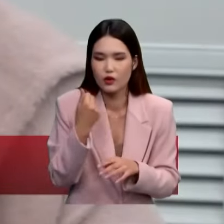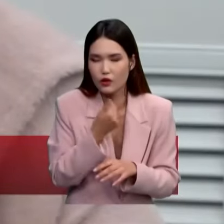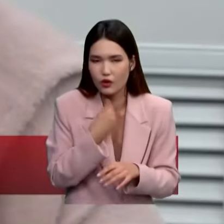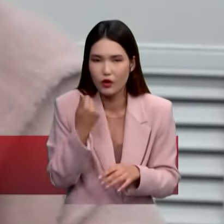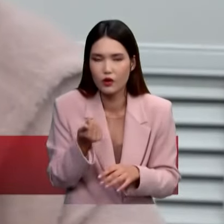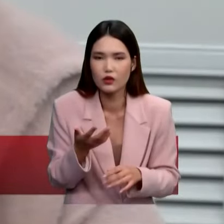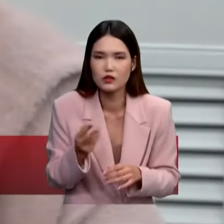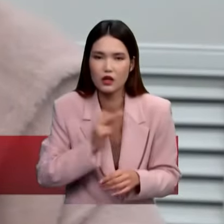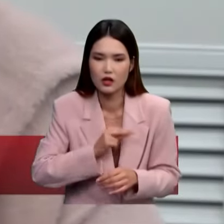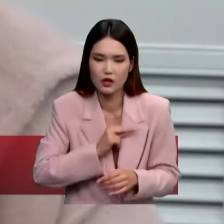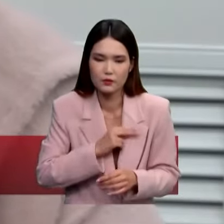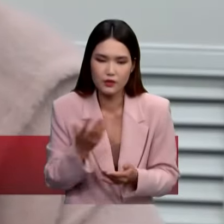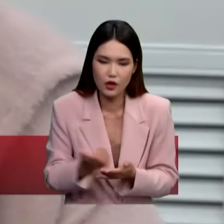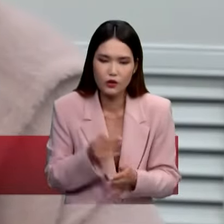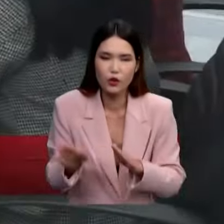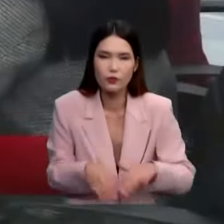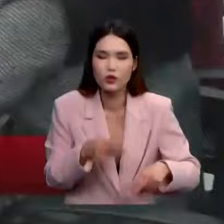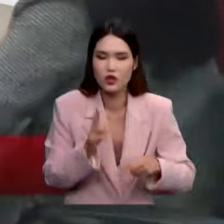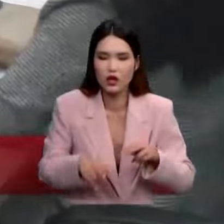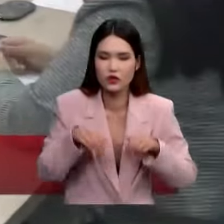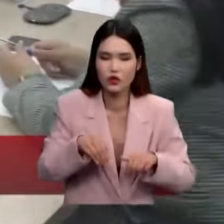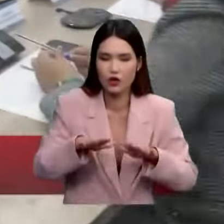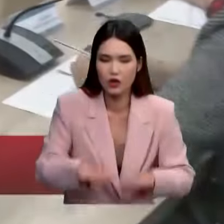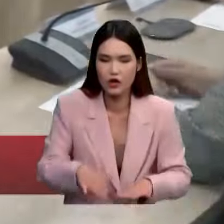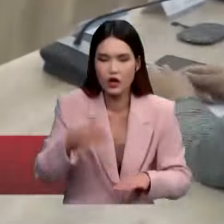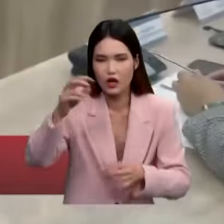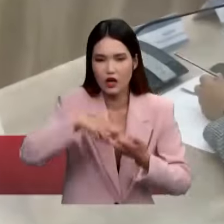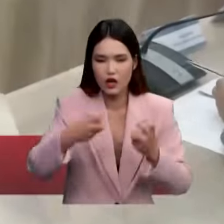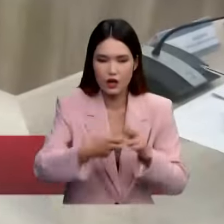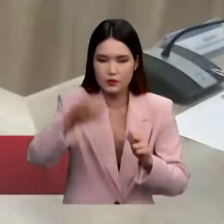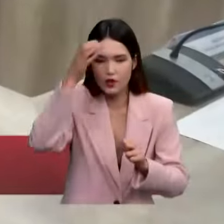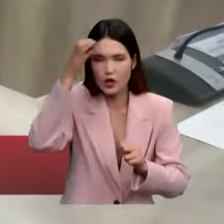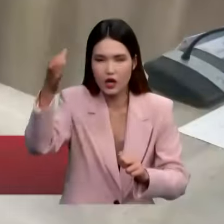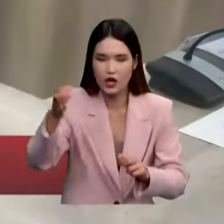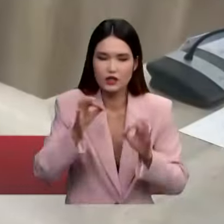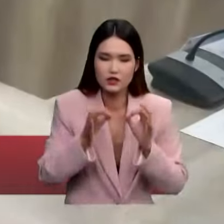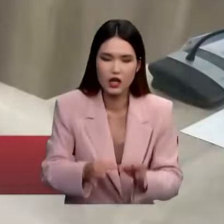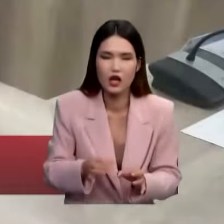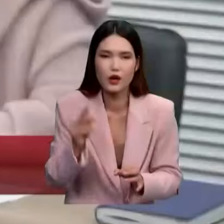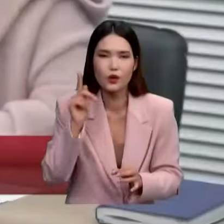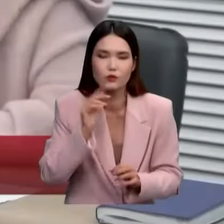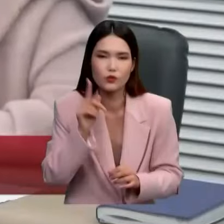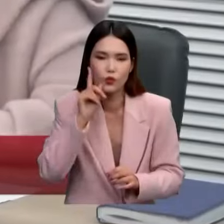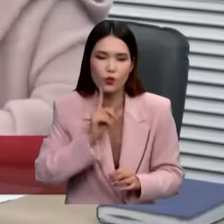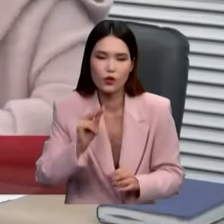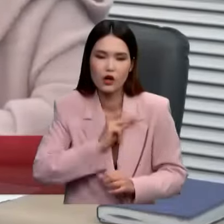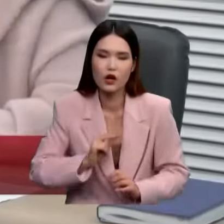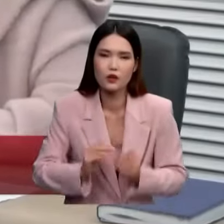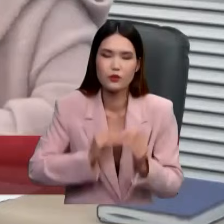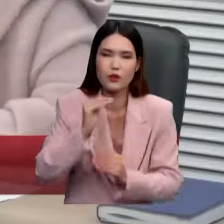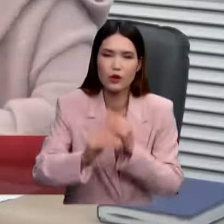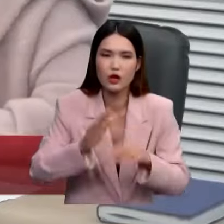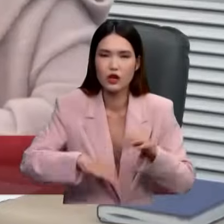бы отработал после окончания учебного. Говорят в управлении образования и о низком престиже рабочих специальностей. Мол, именно